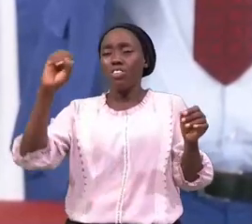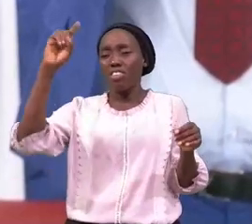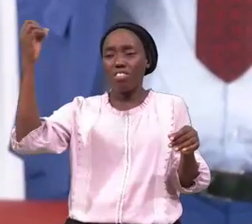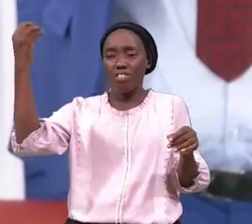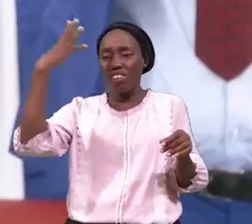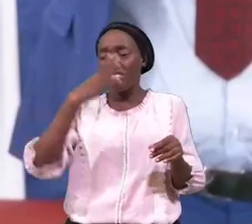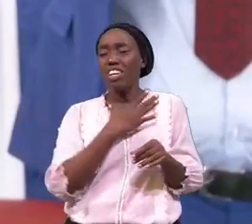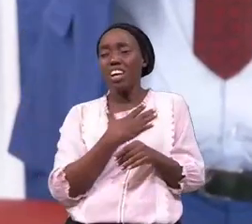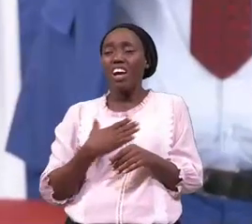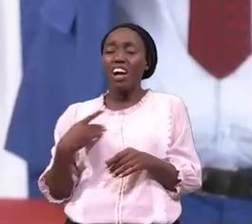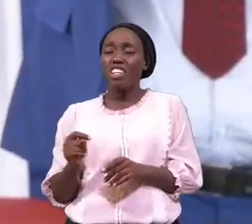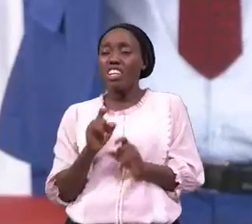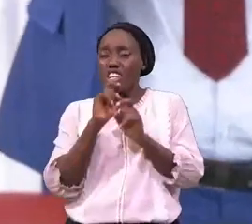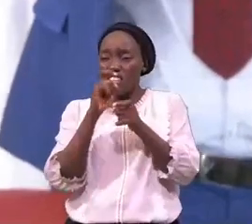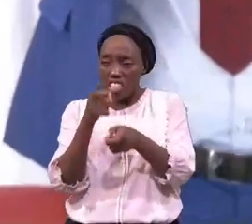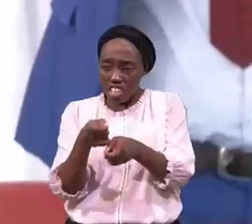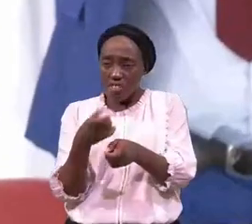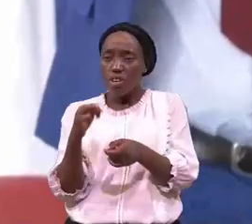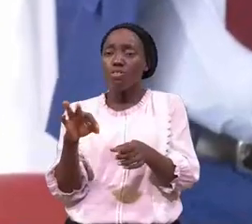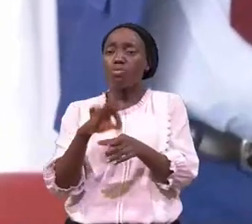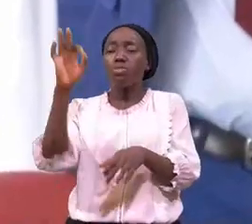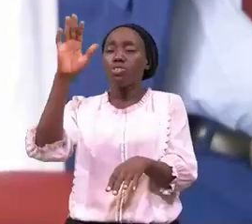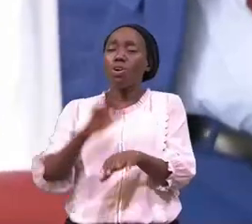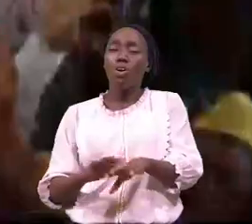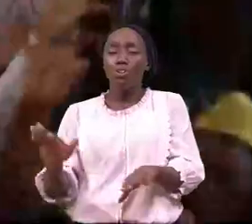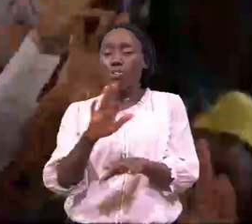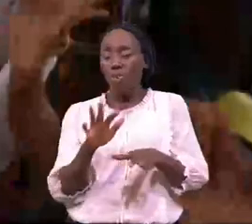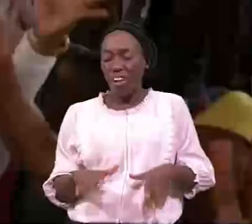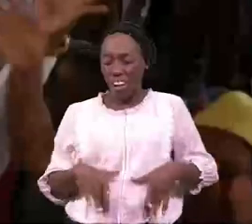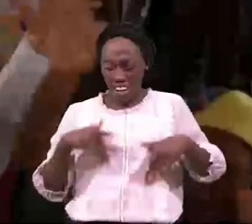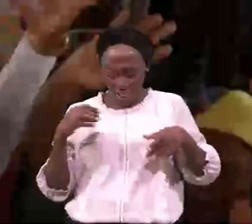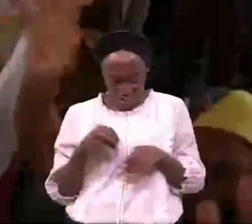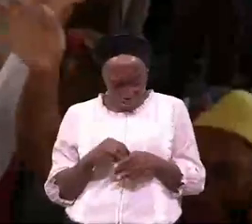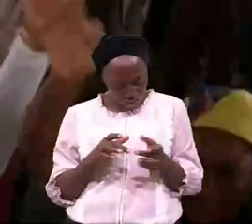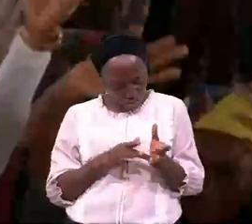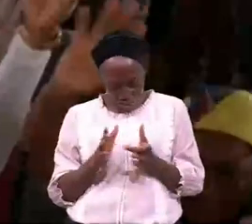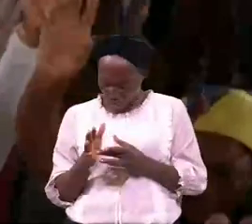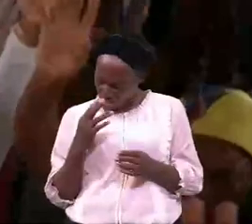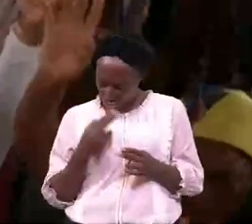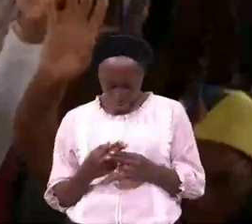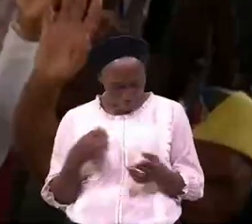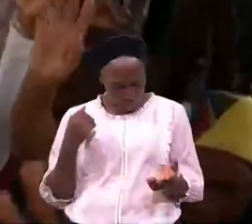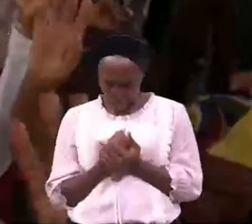Et le don de l'Esprit dans ta vie au nom de Jésus.